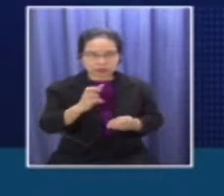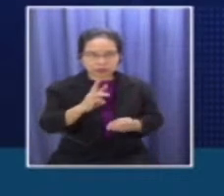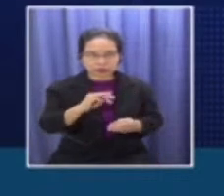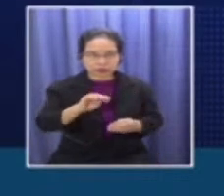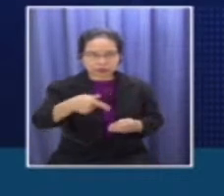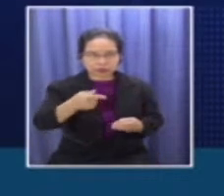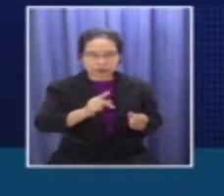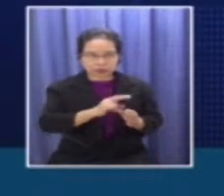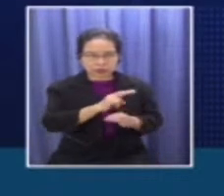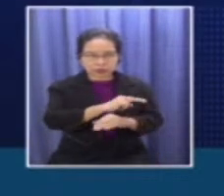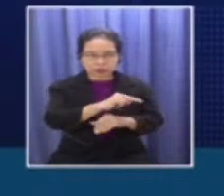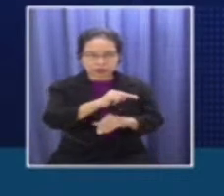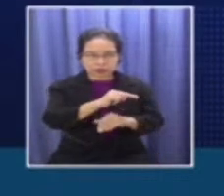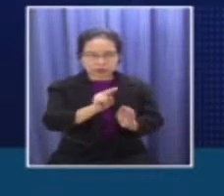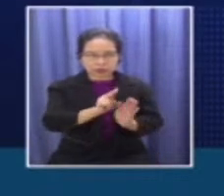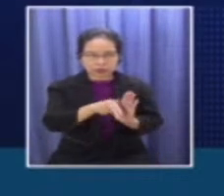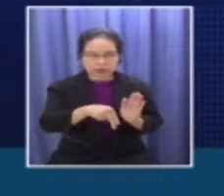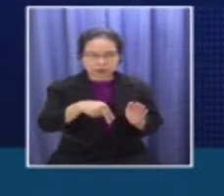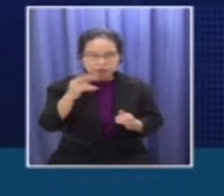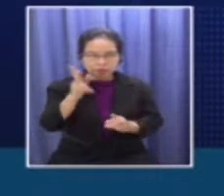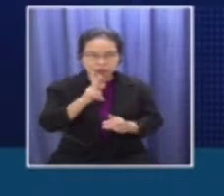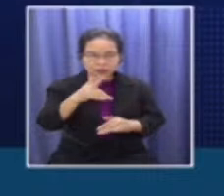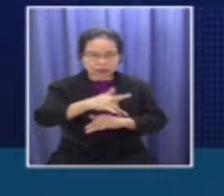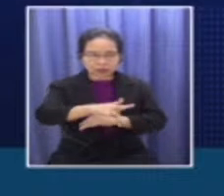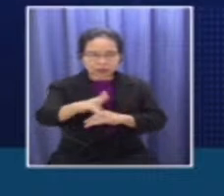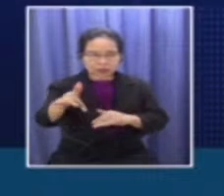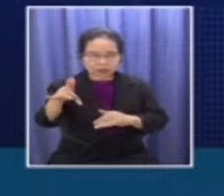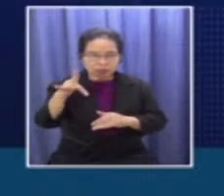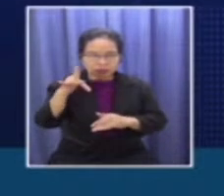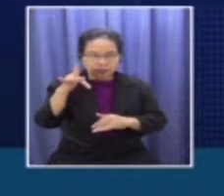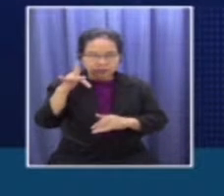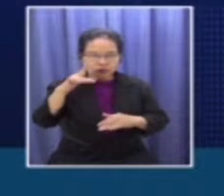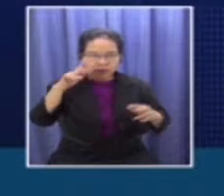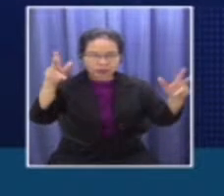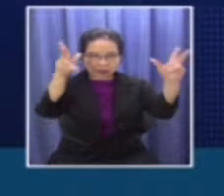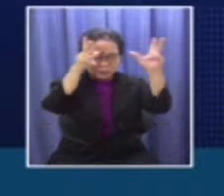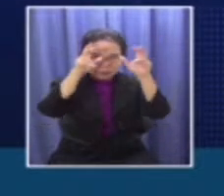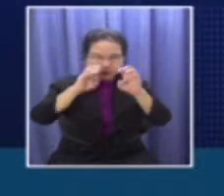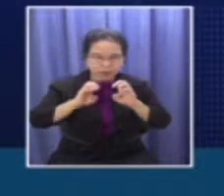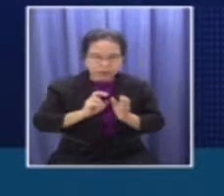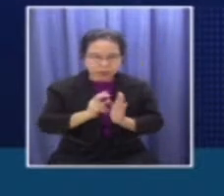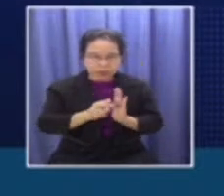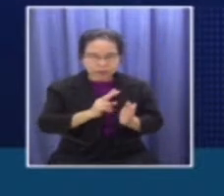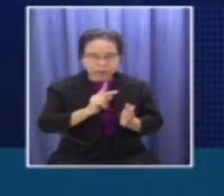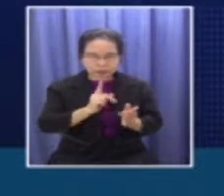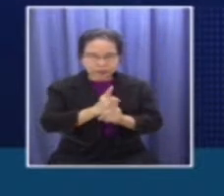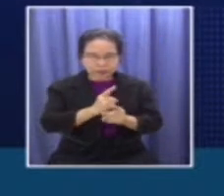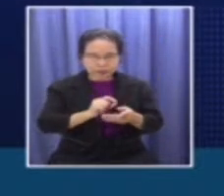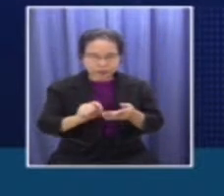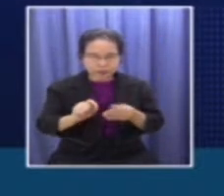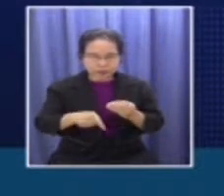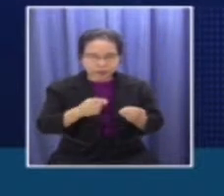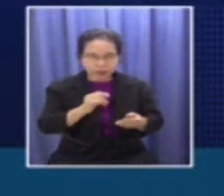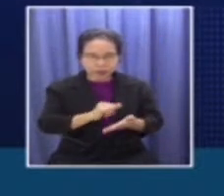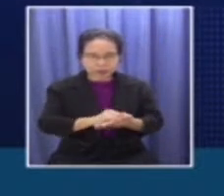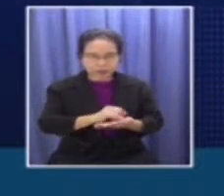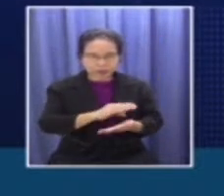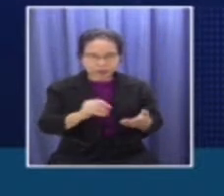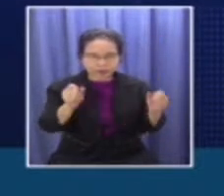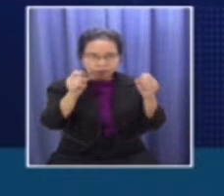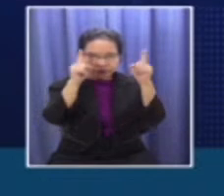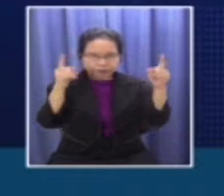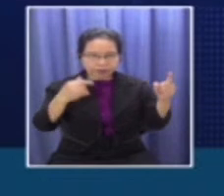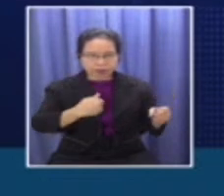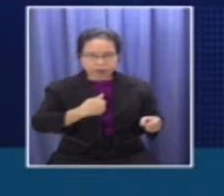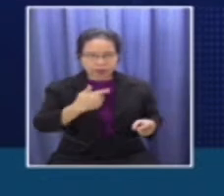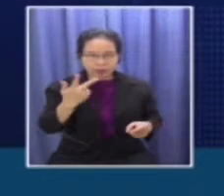hours. Yun daw 3:00 ng madaling araw ay witching hour. Totoo ba yun? At may nasusulat ba tungkol doon? Nagigising